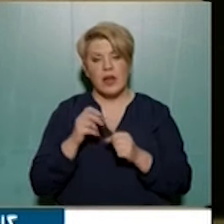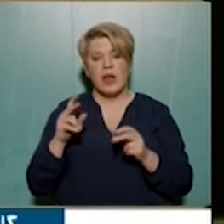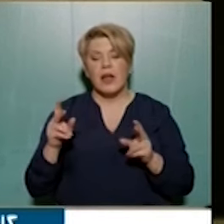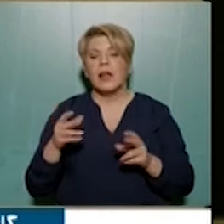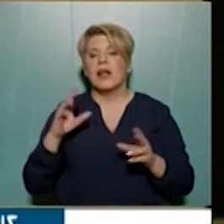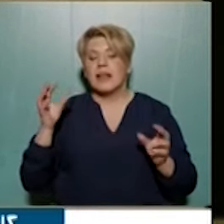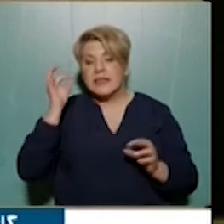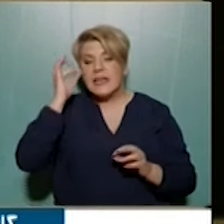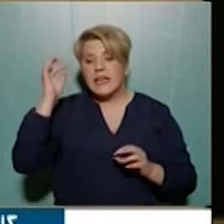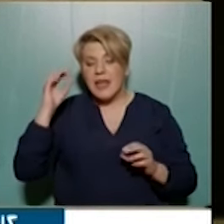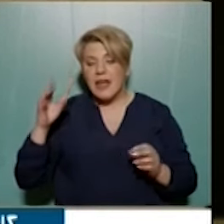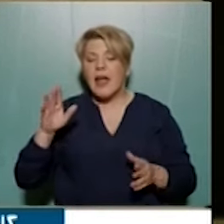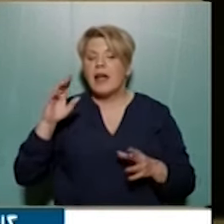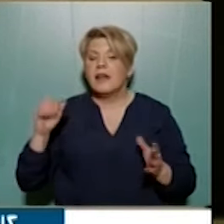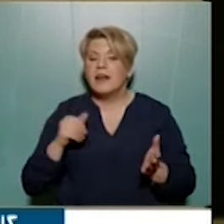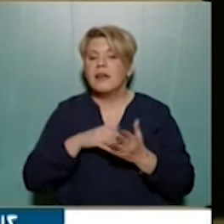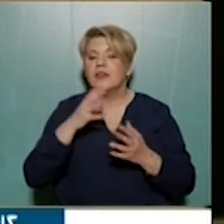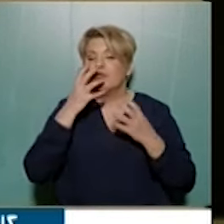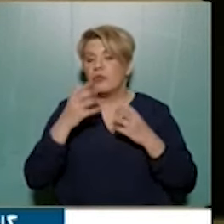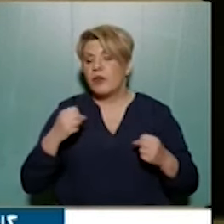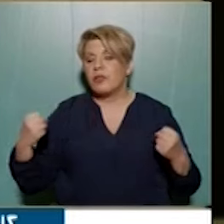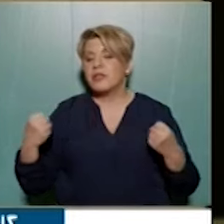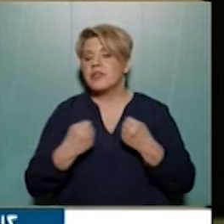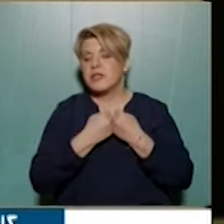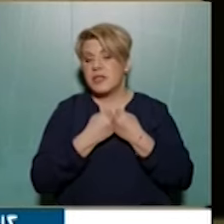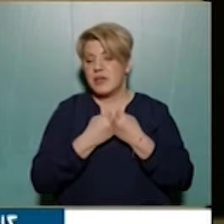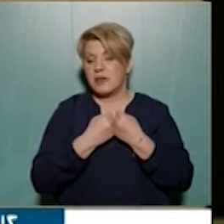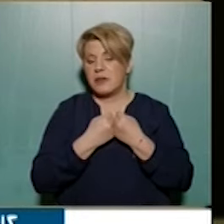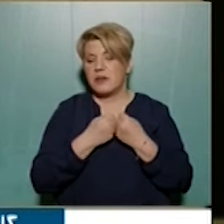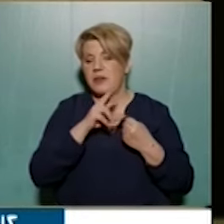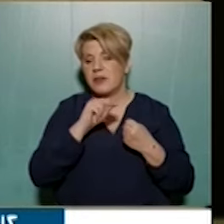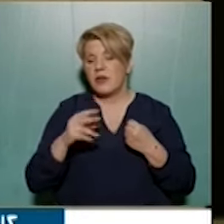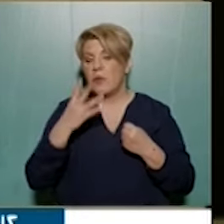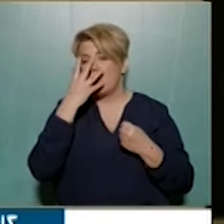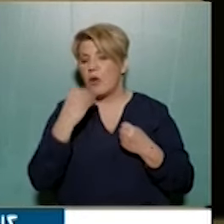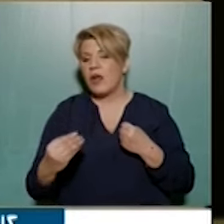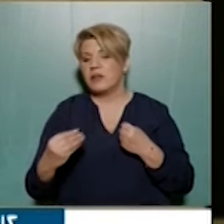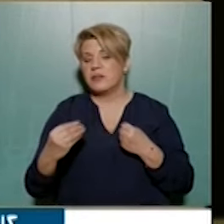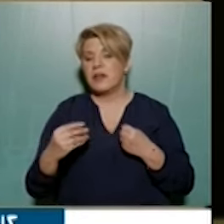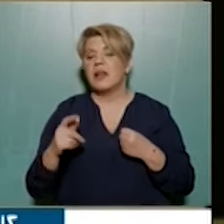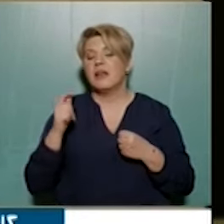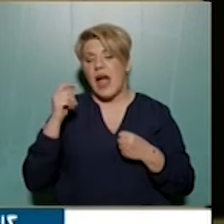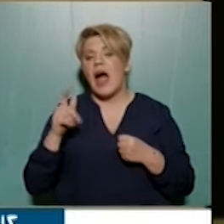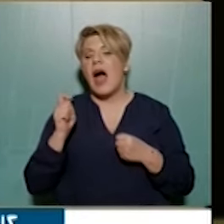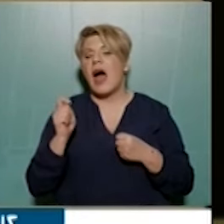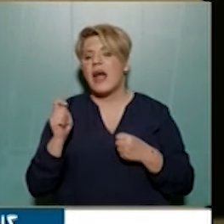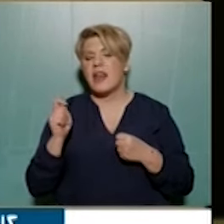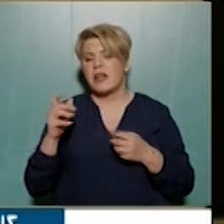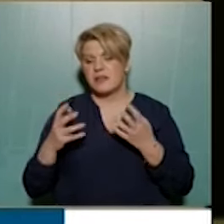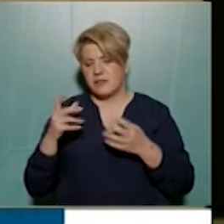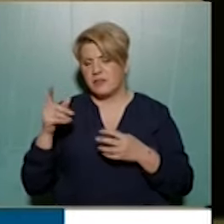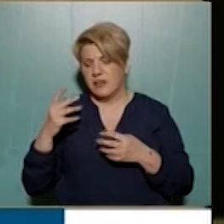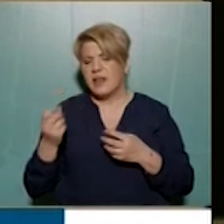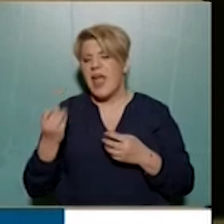αποφεύχθηκε εντελώς τελευταία στιγμή ένα πολύ σοβαρό δυστύχημα αντίστοιχα στον προαστιακό στις Αχαρνές